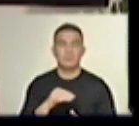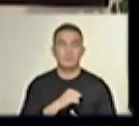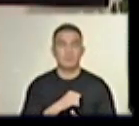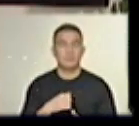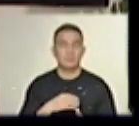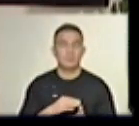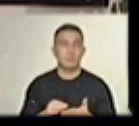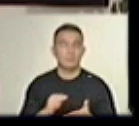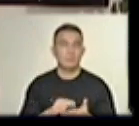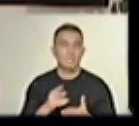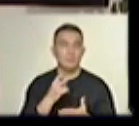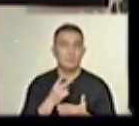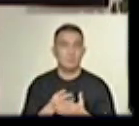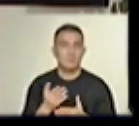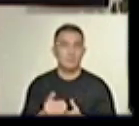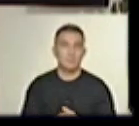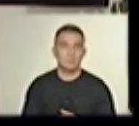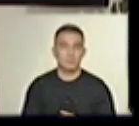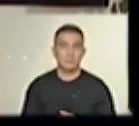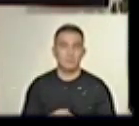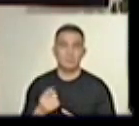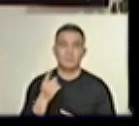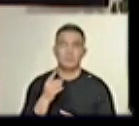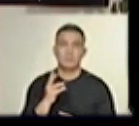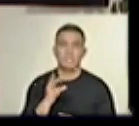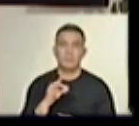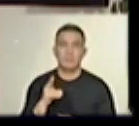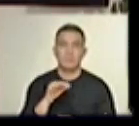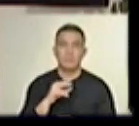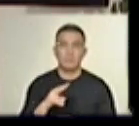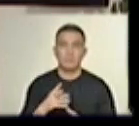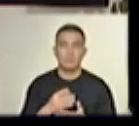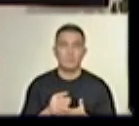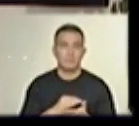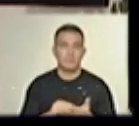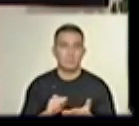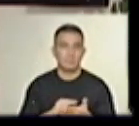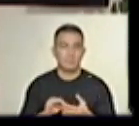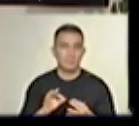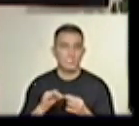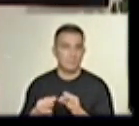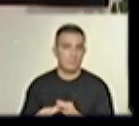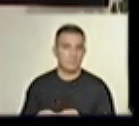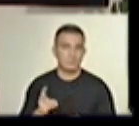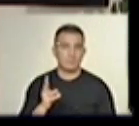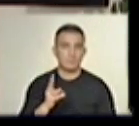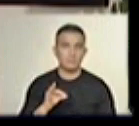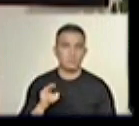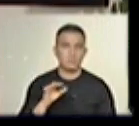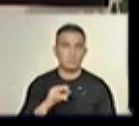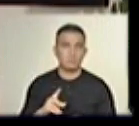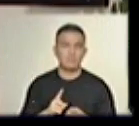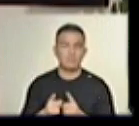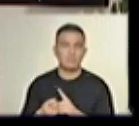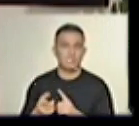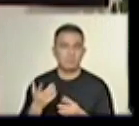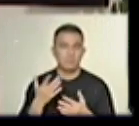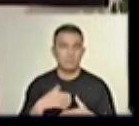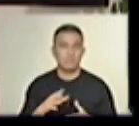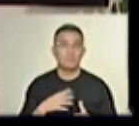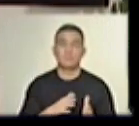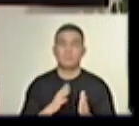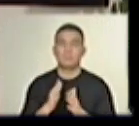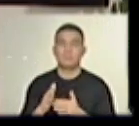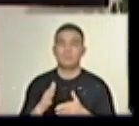mustaqil bajarishga harakat qiling. Avval modullardan qutilib oling, modullardan chiqaring sonlarni va